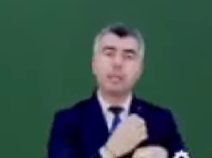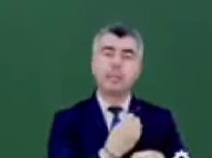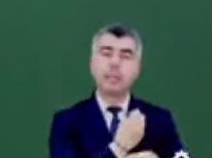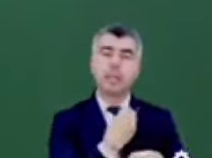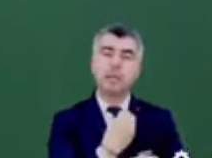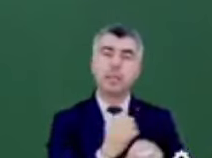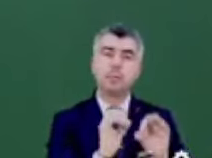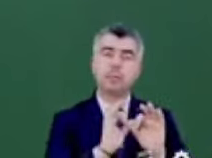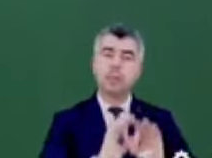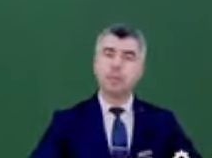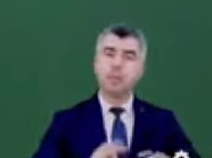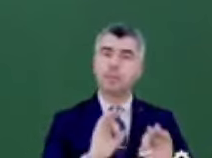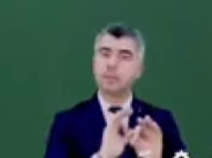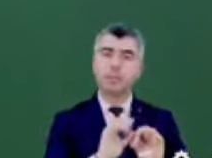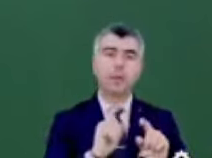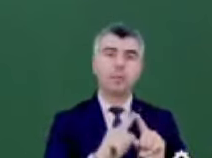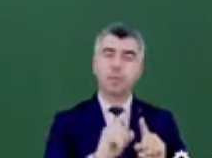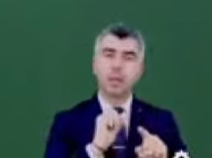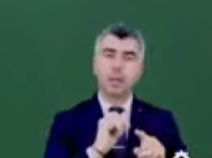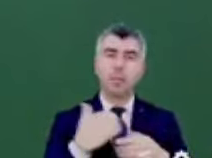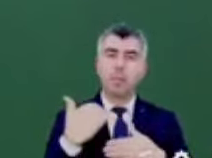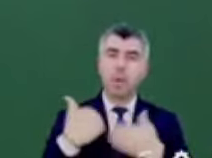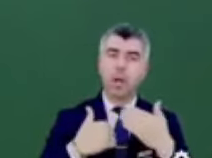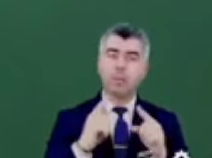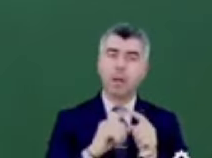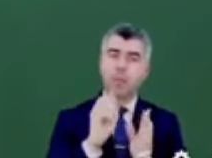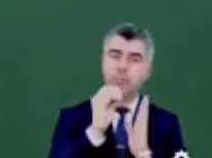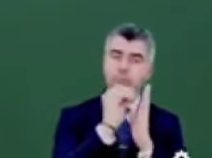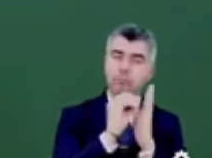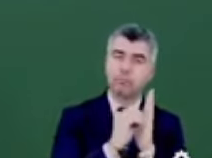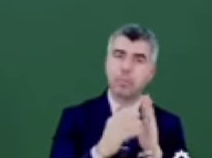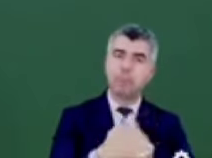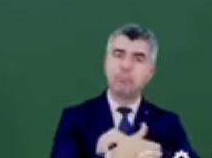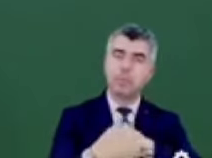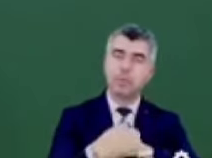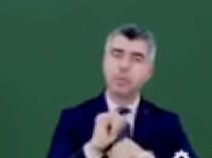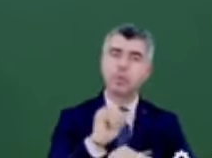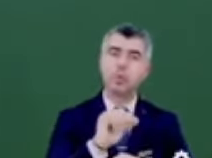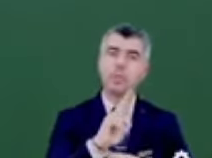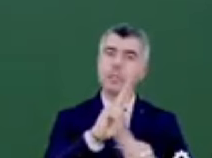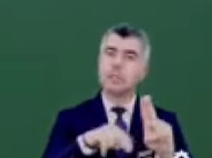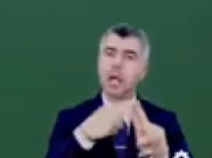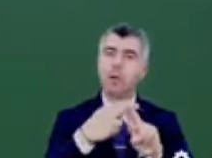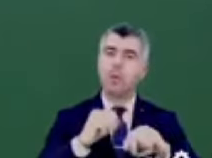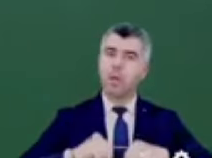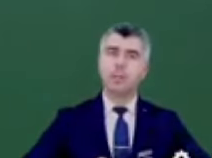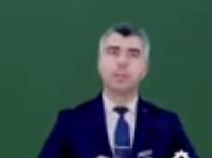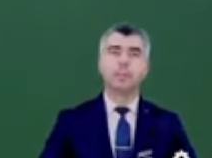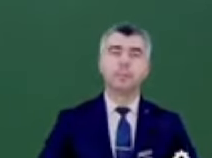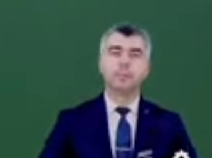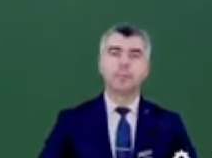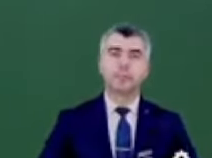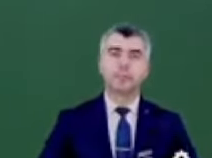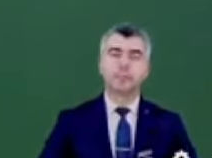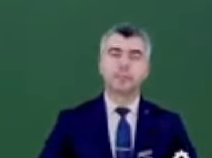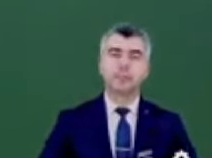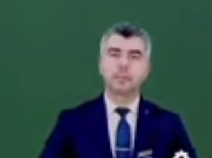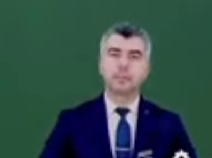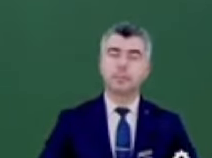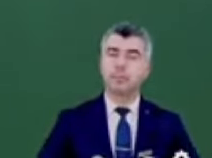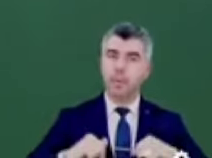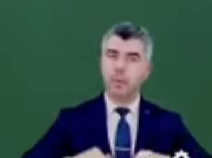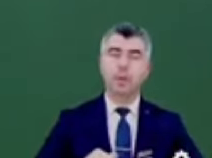وضع اي مؤشر للاعاقه واحتسابها كمؤشر للفقر ما تعليقكم سيده الوزيره السيد الوزير